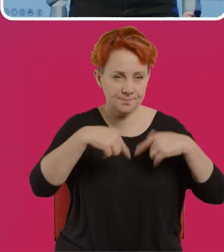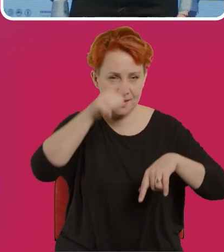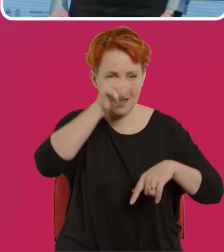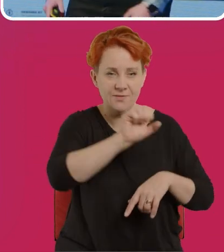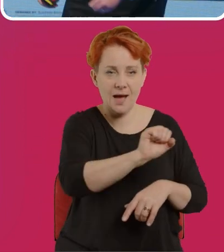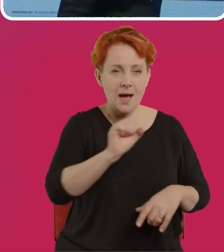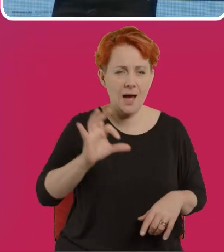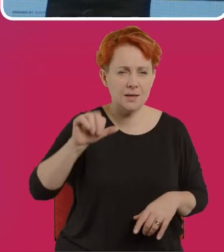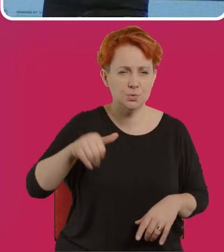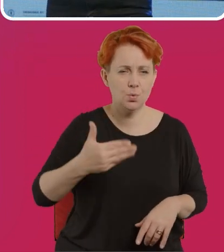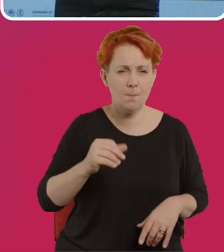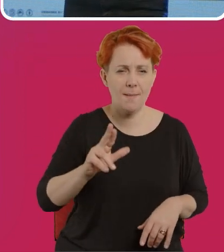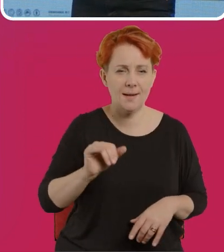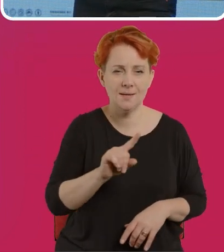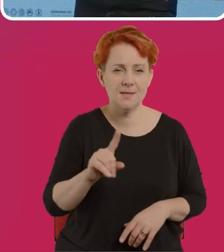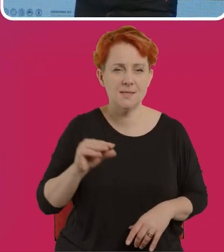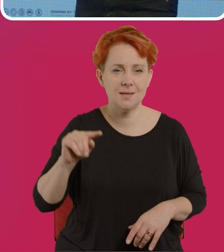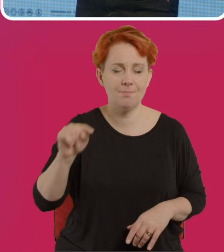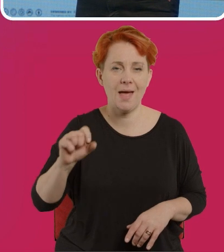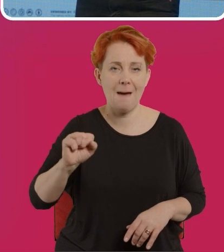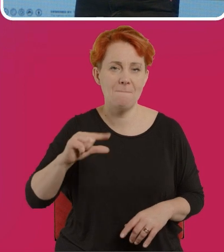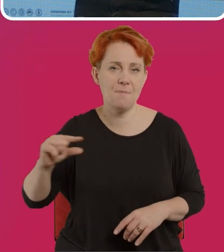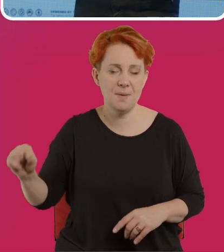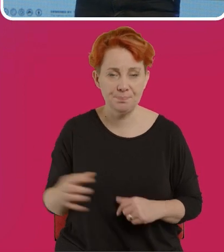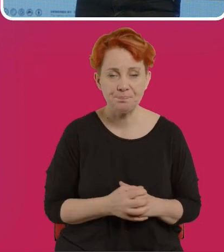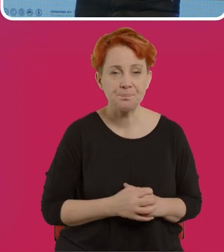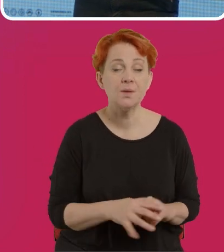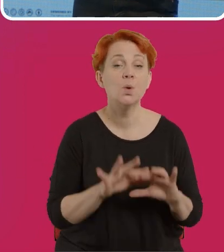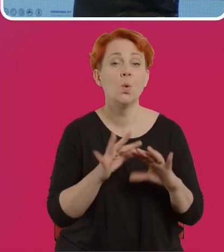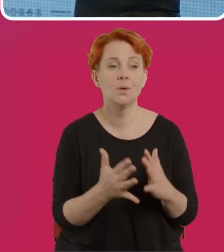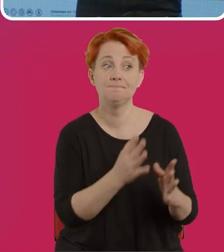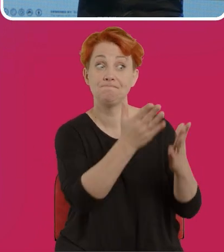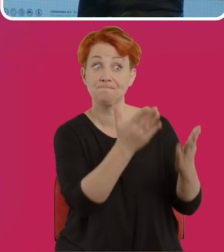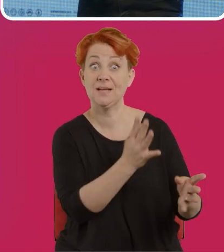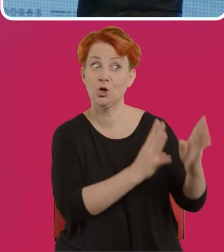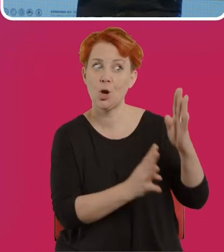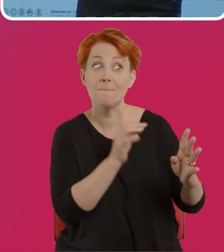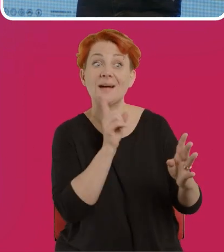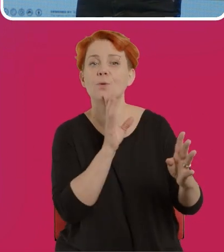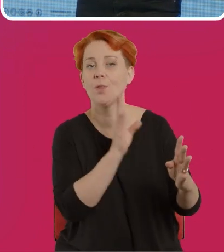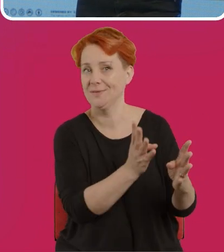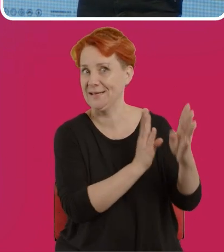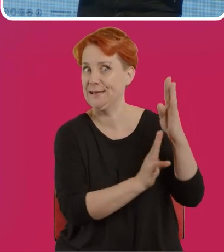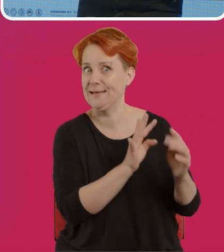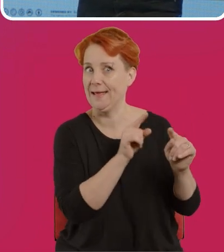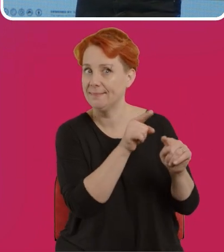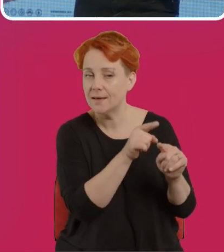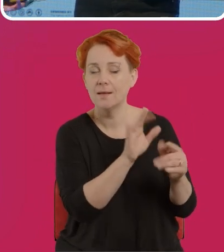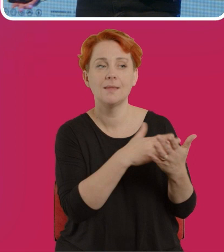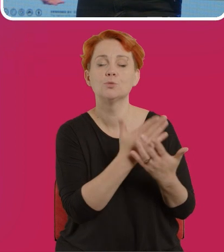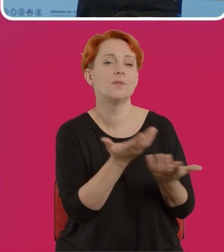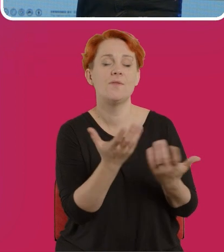App. Często jest tak, że nasi klienci potencjalni są na przykład gośćmi